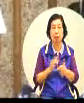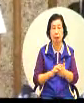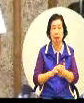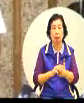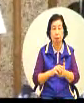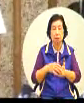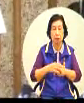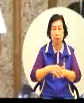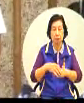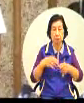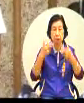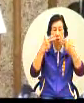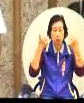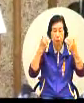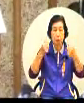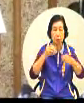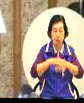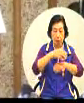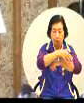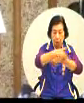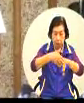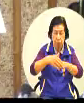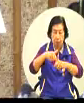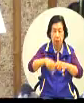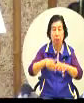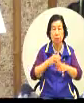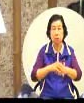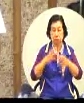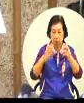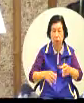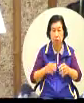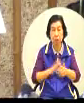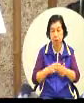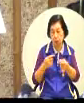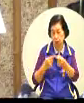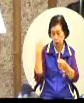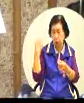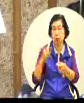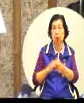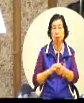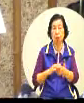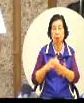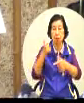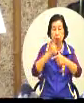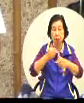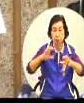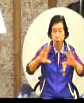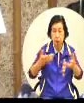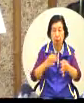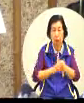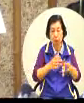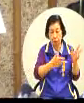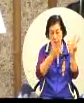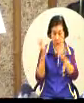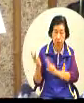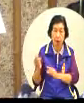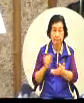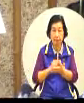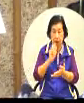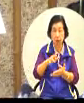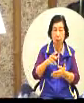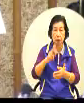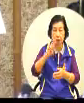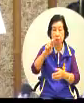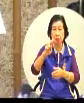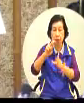更便利，所以我们在去年呢确实已经完成了整个建国桥的评估报告，在去年的十二月的时候